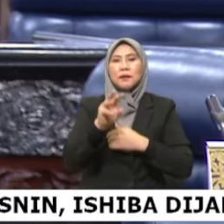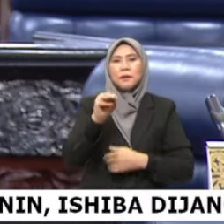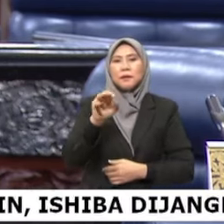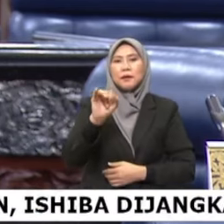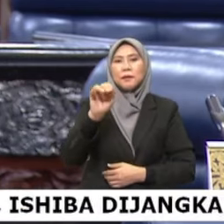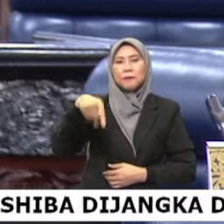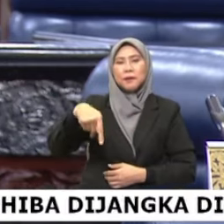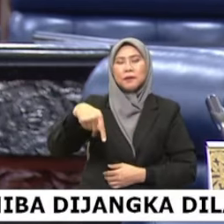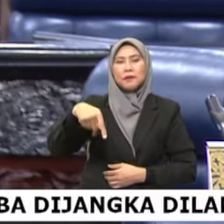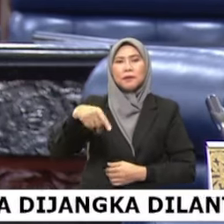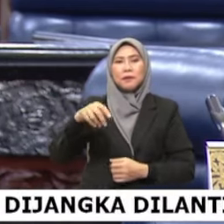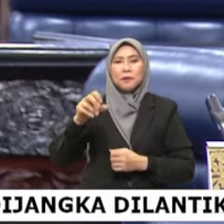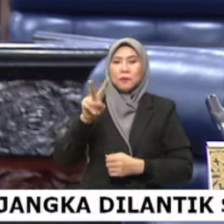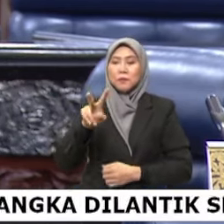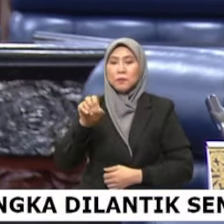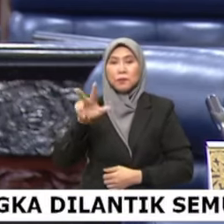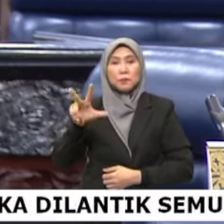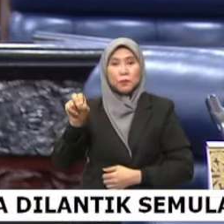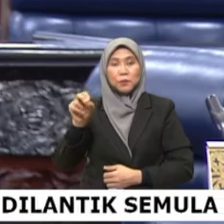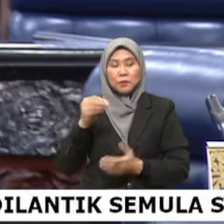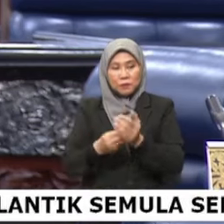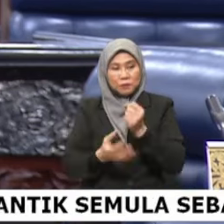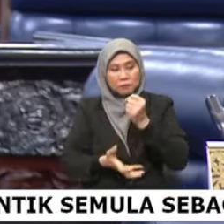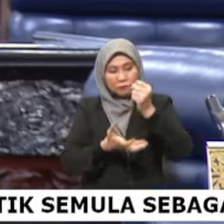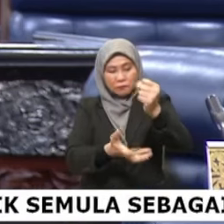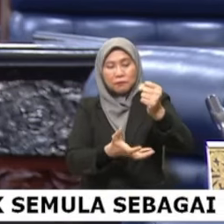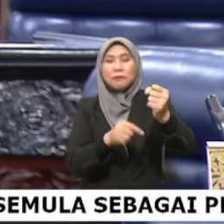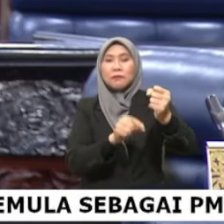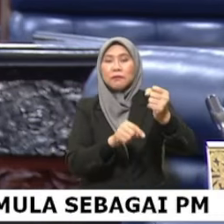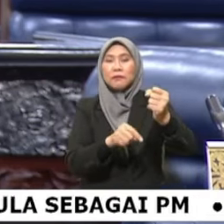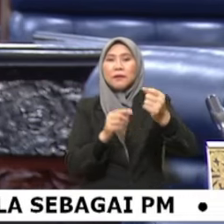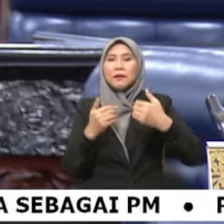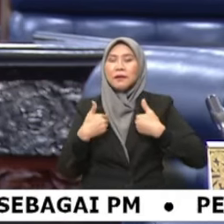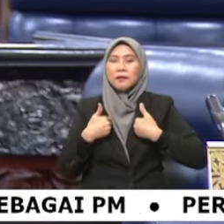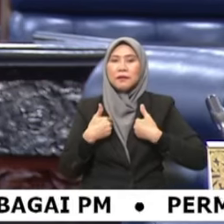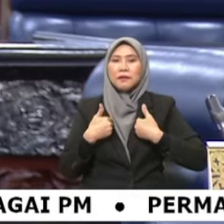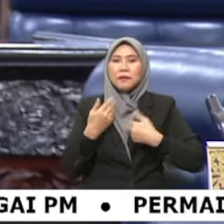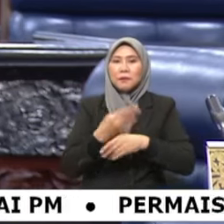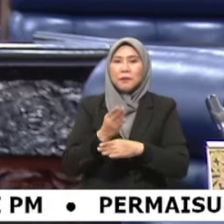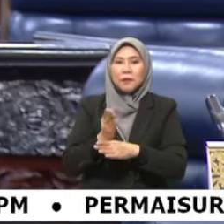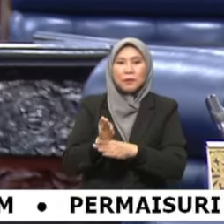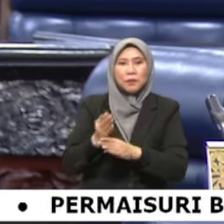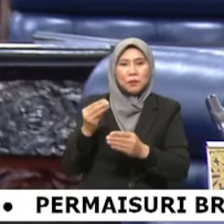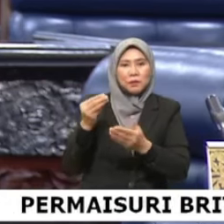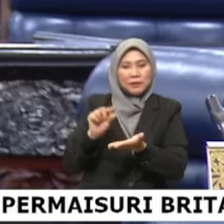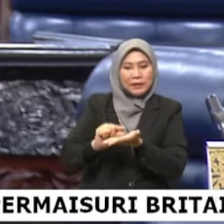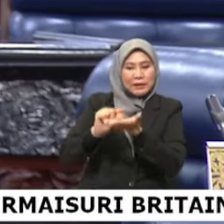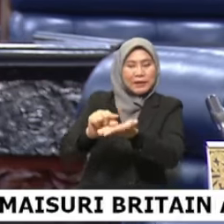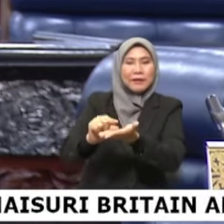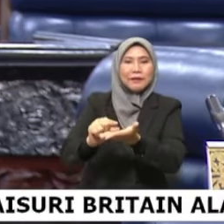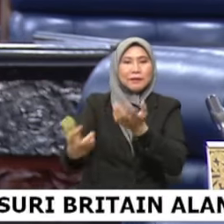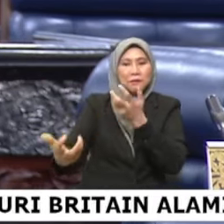NIMP 2030. Dana ini juga adalah dalam bentuk grant padanan kepada syarikat yang